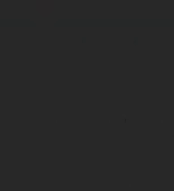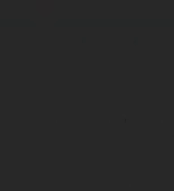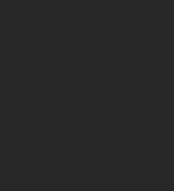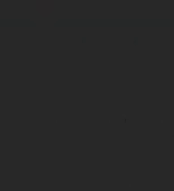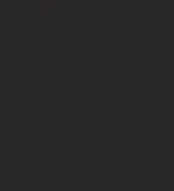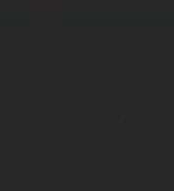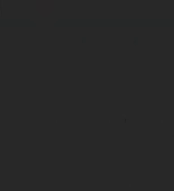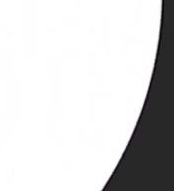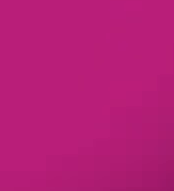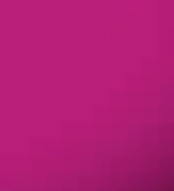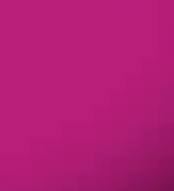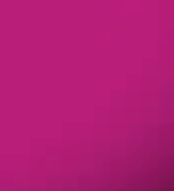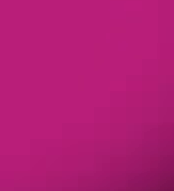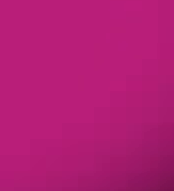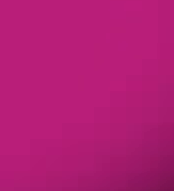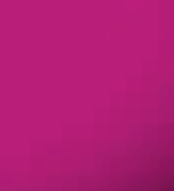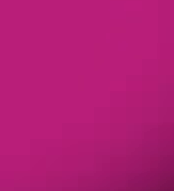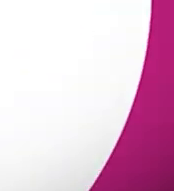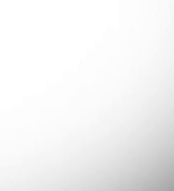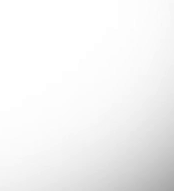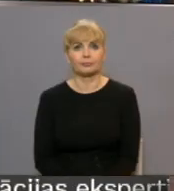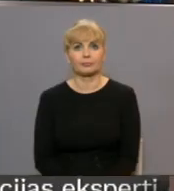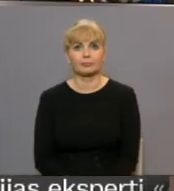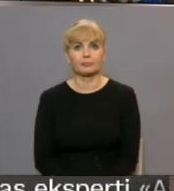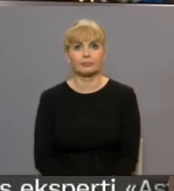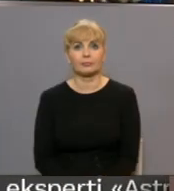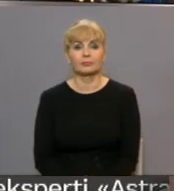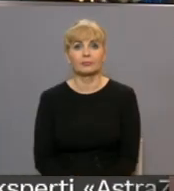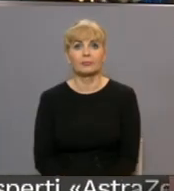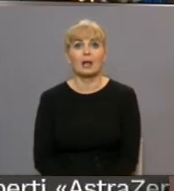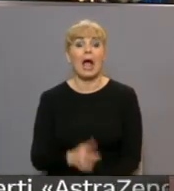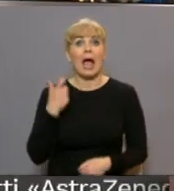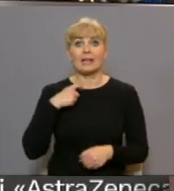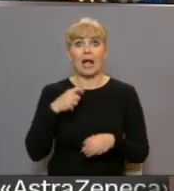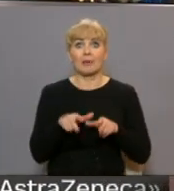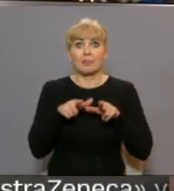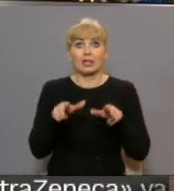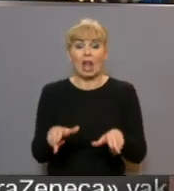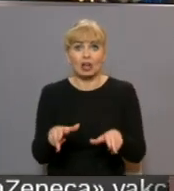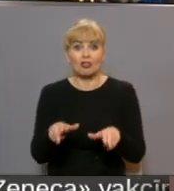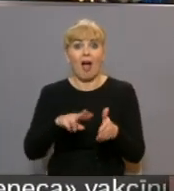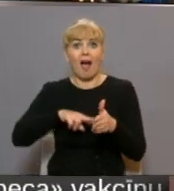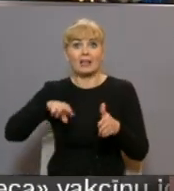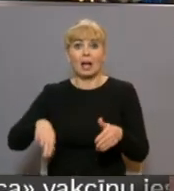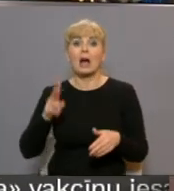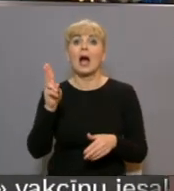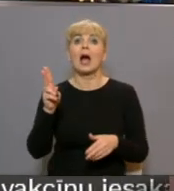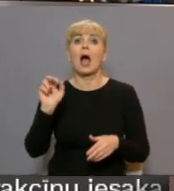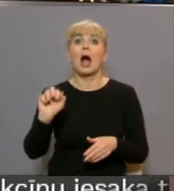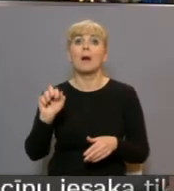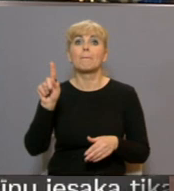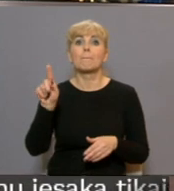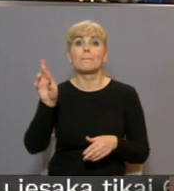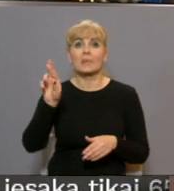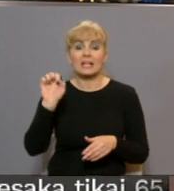Re, viss ēters ir te! No Jēkabpils mēra amata šodien atkāpies Aivars Kraps, kuru